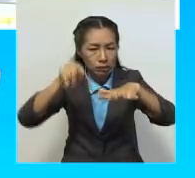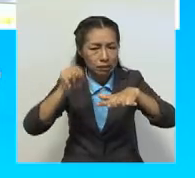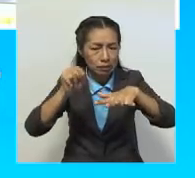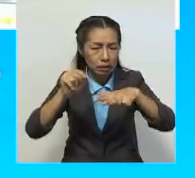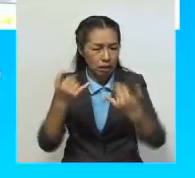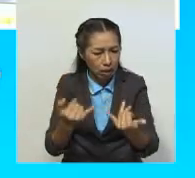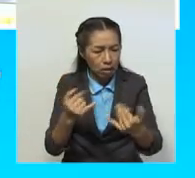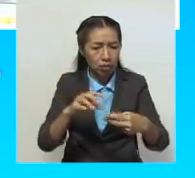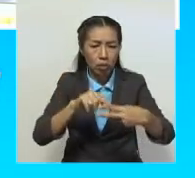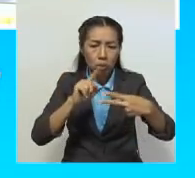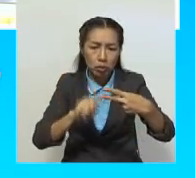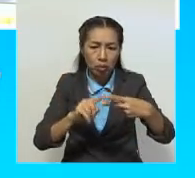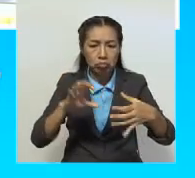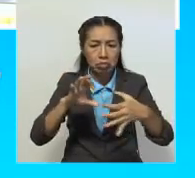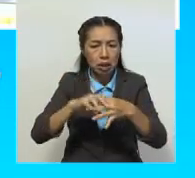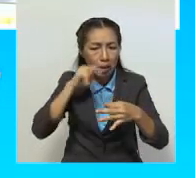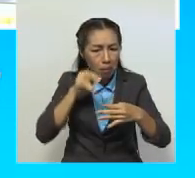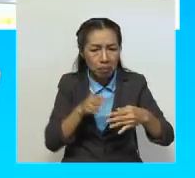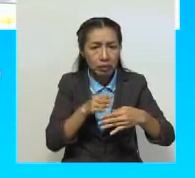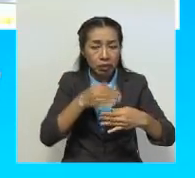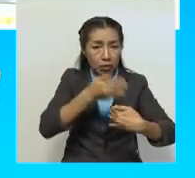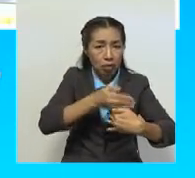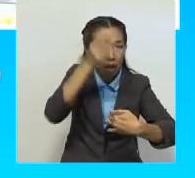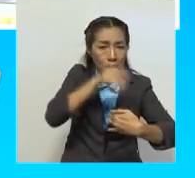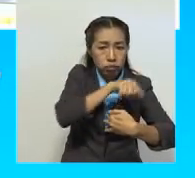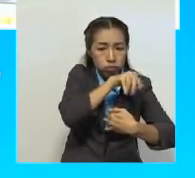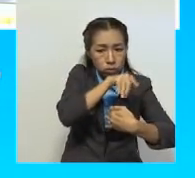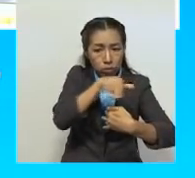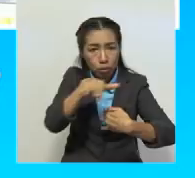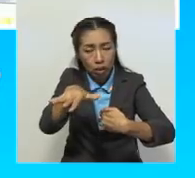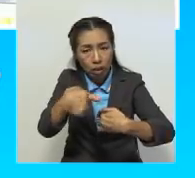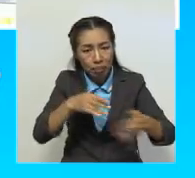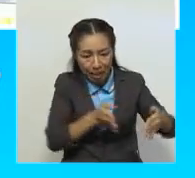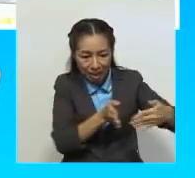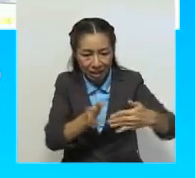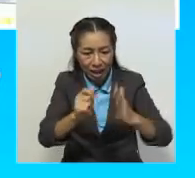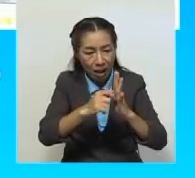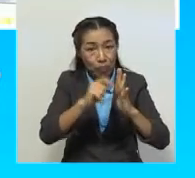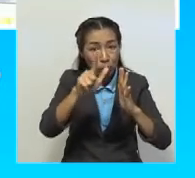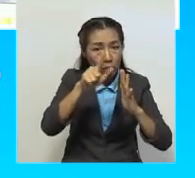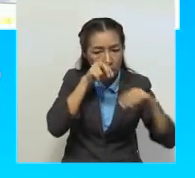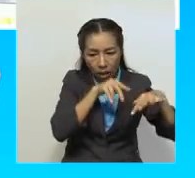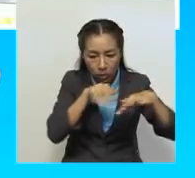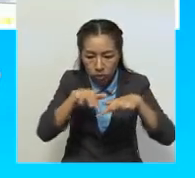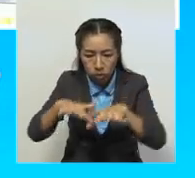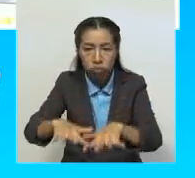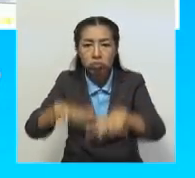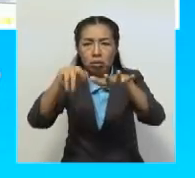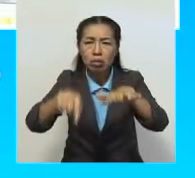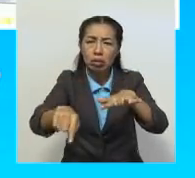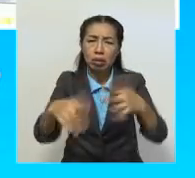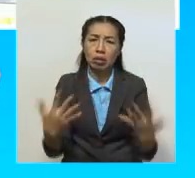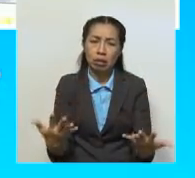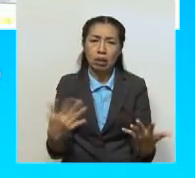เพิ่มขึ้นมาแล้วยังมีเรื่องของน้ำที่ระบายมาผ่านทางลำน้ำอูนด้วยแล้วแบบนี้ค่ะเรื่องของการระบายน้ำลงไ